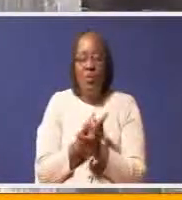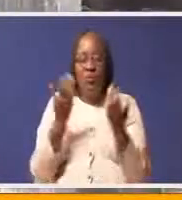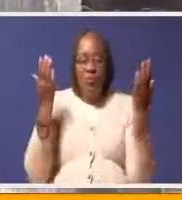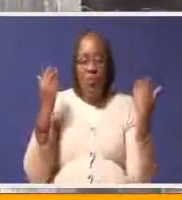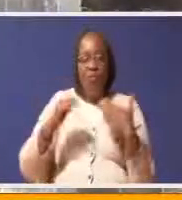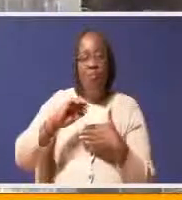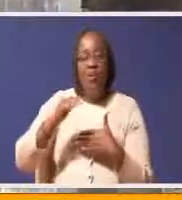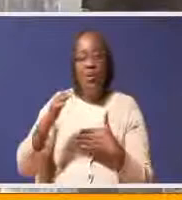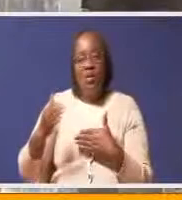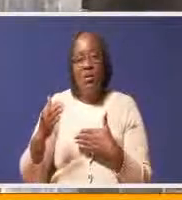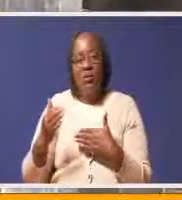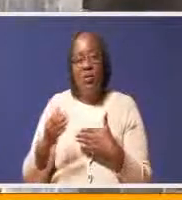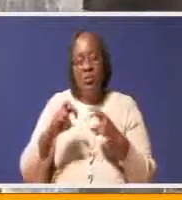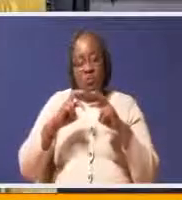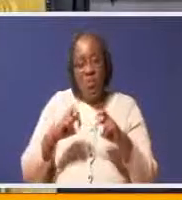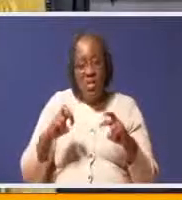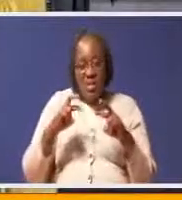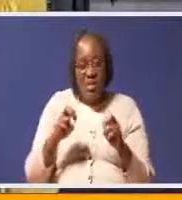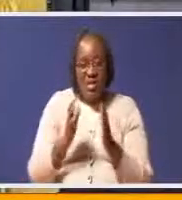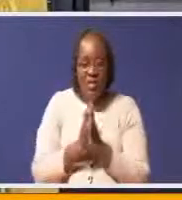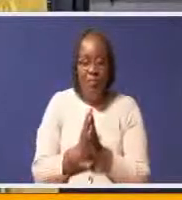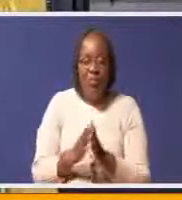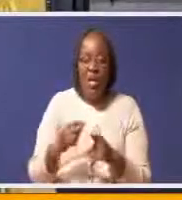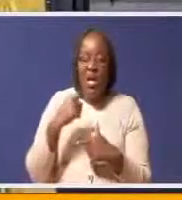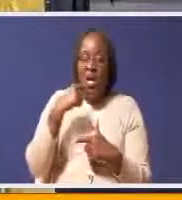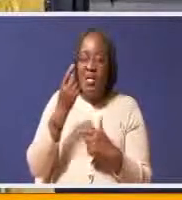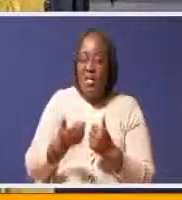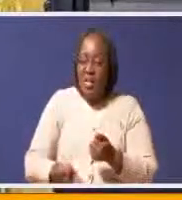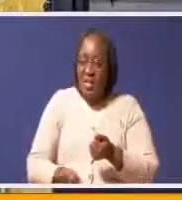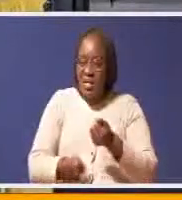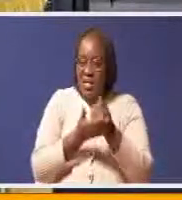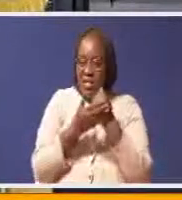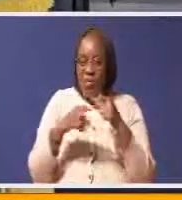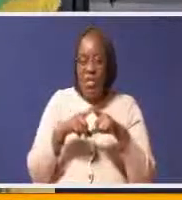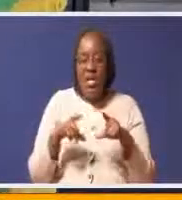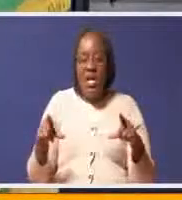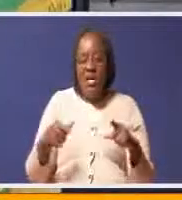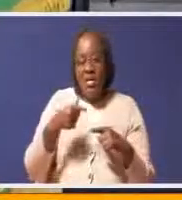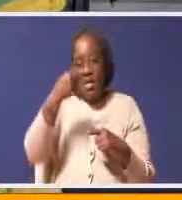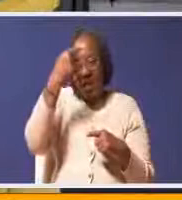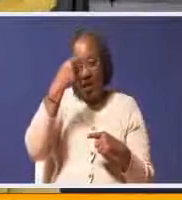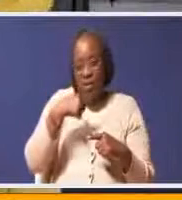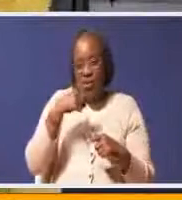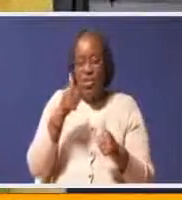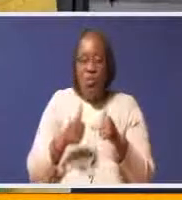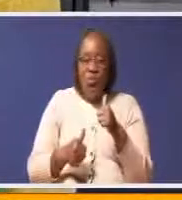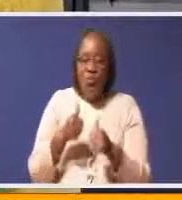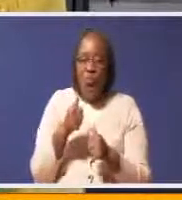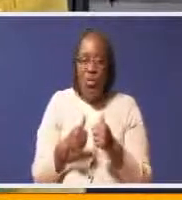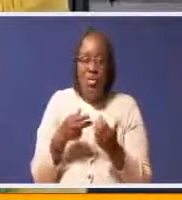Meru ile ako na itunkunwa da vera batutetherie kirimu nda jwe gochi juria